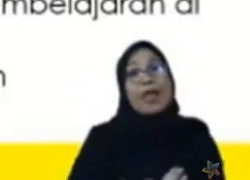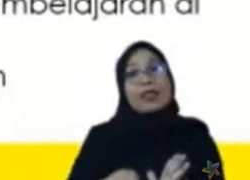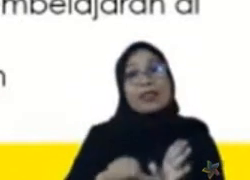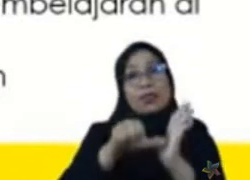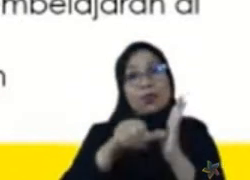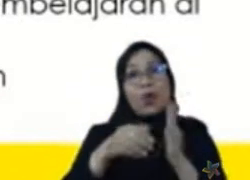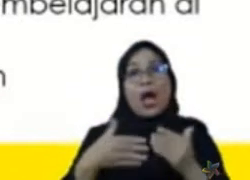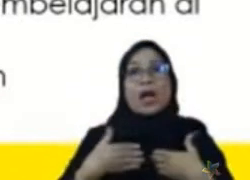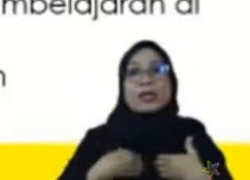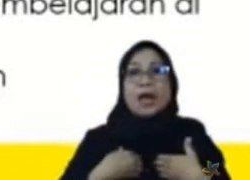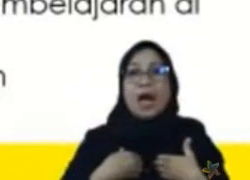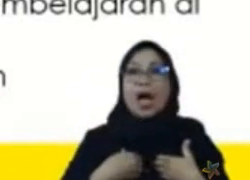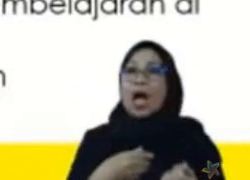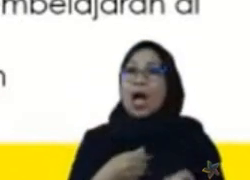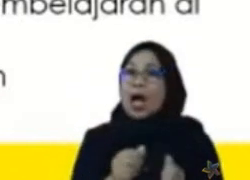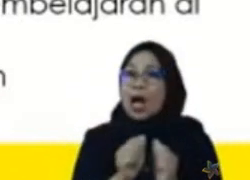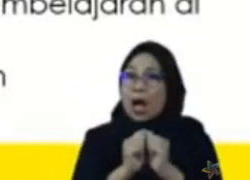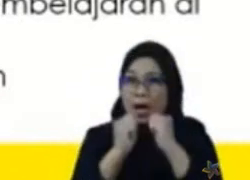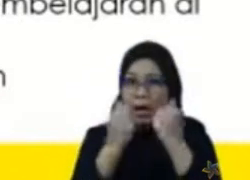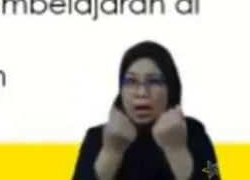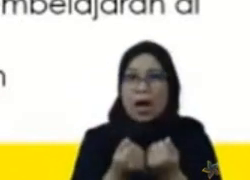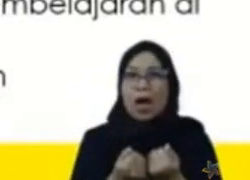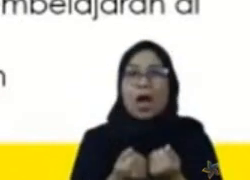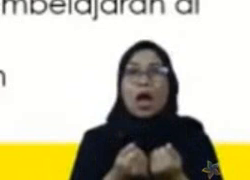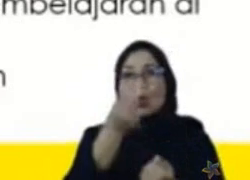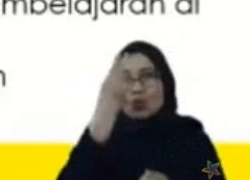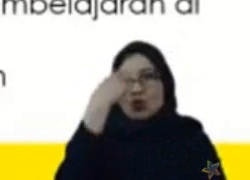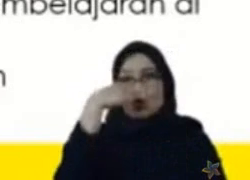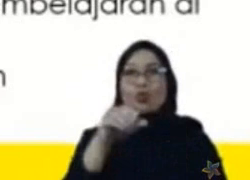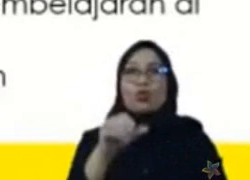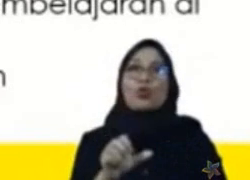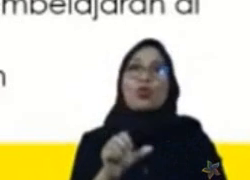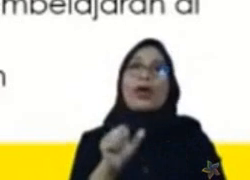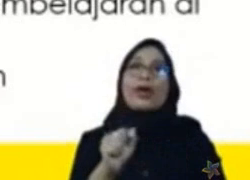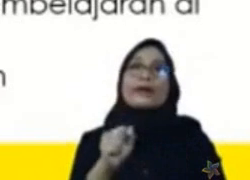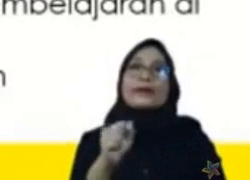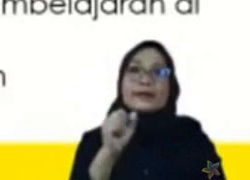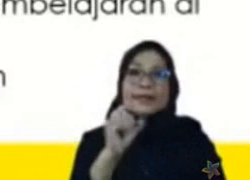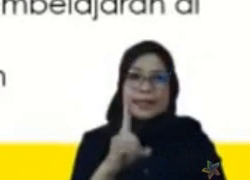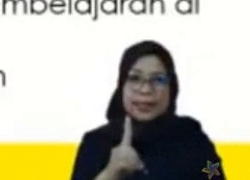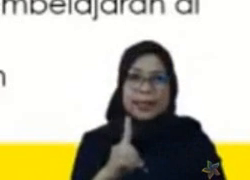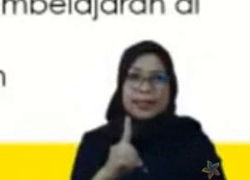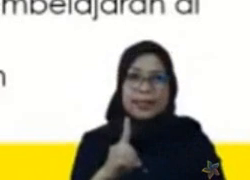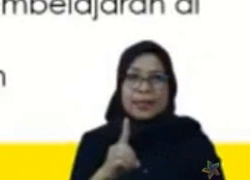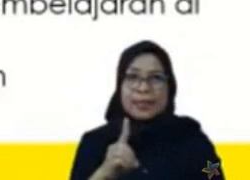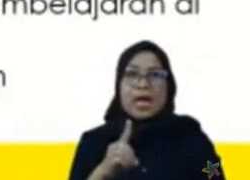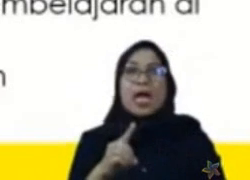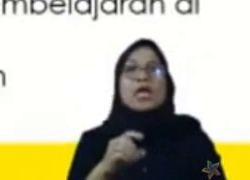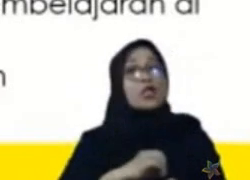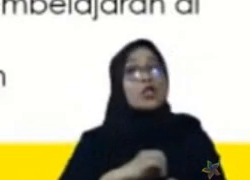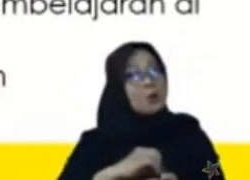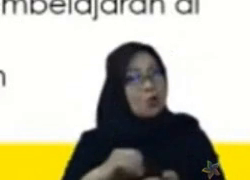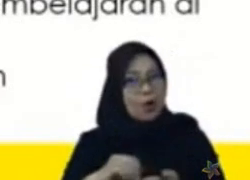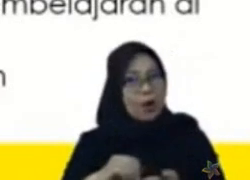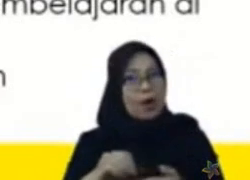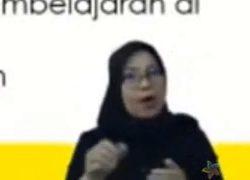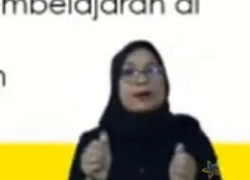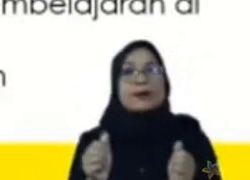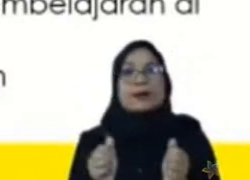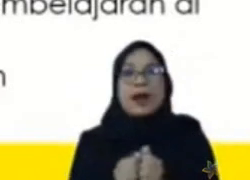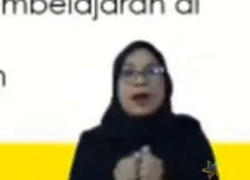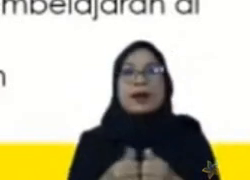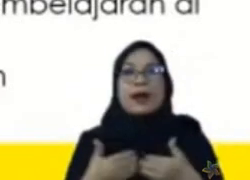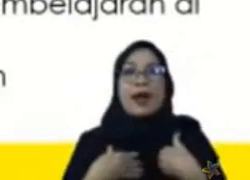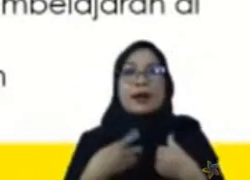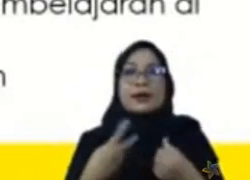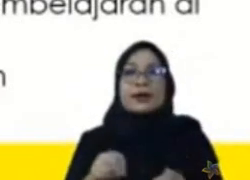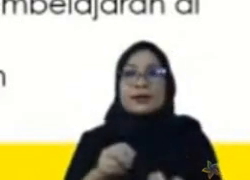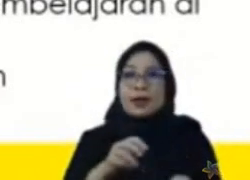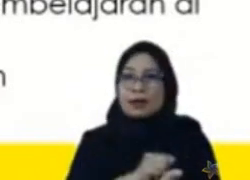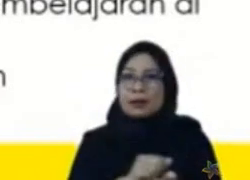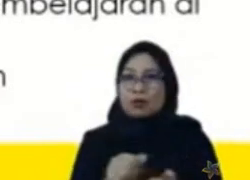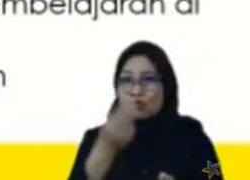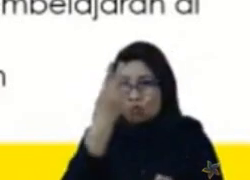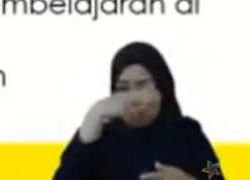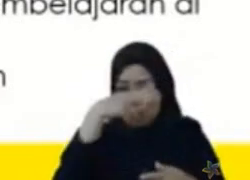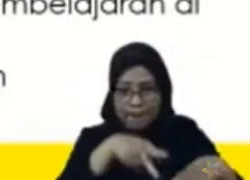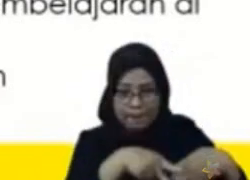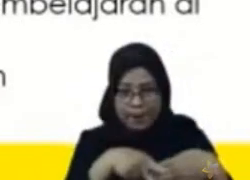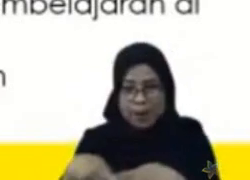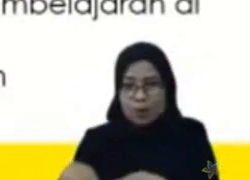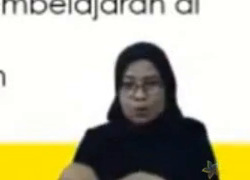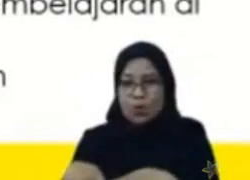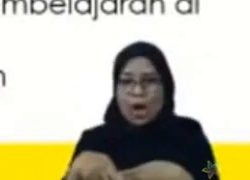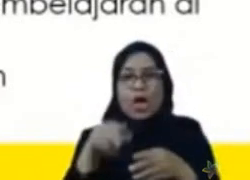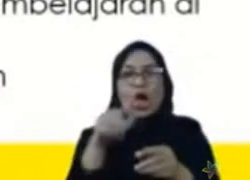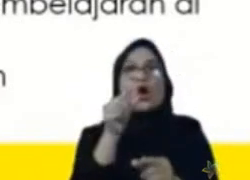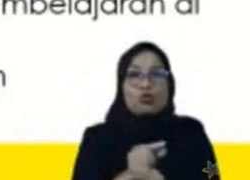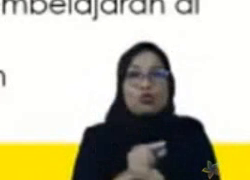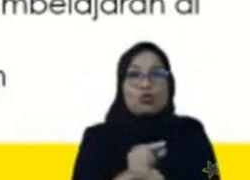modul pembelajaran untuk PAUD dan SD. Semoga saja nanti dengan adanya modul ini yang berisi panduan untuk guru, pendamping,